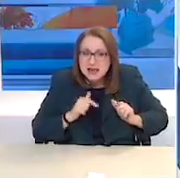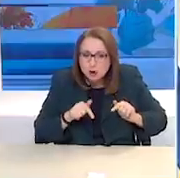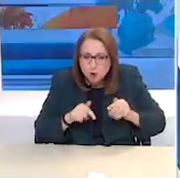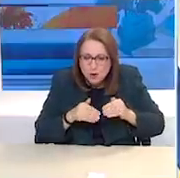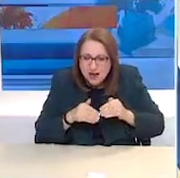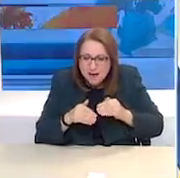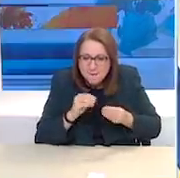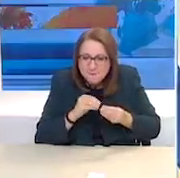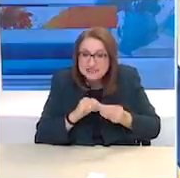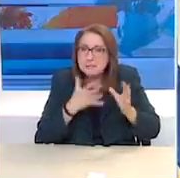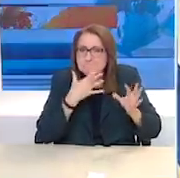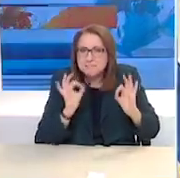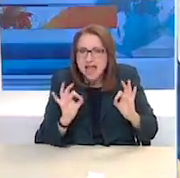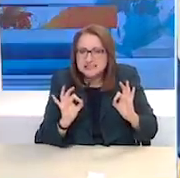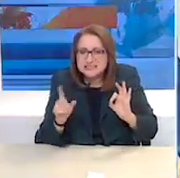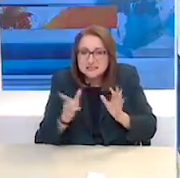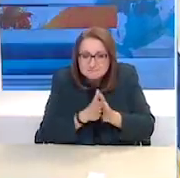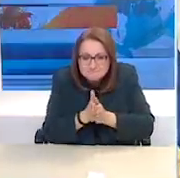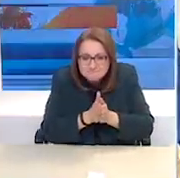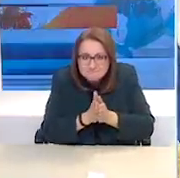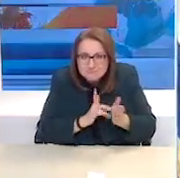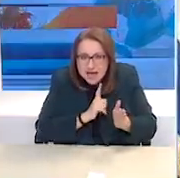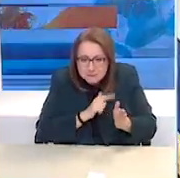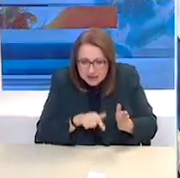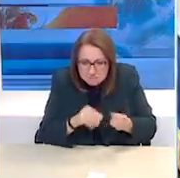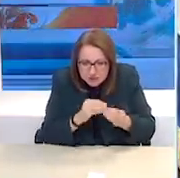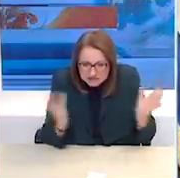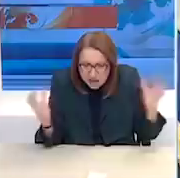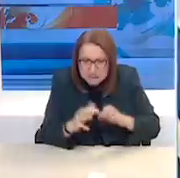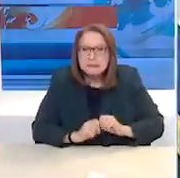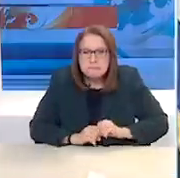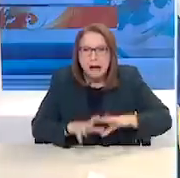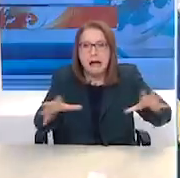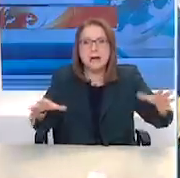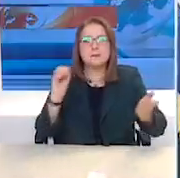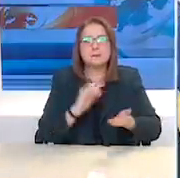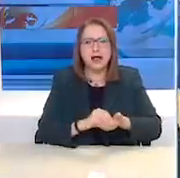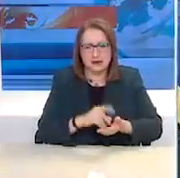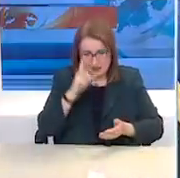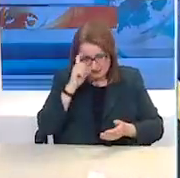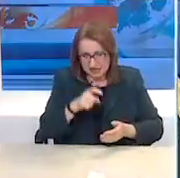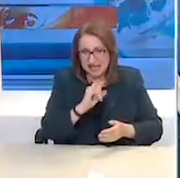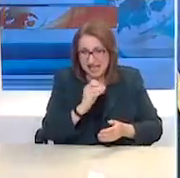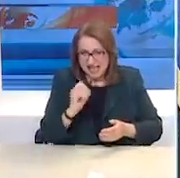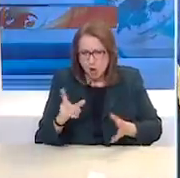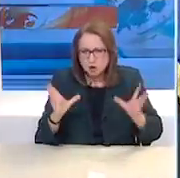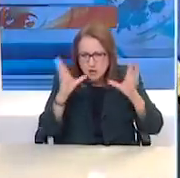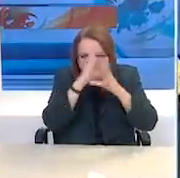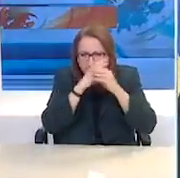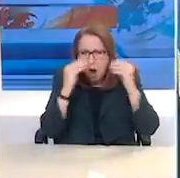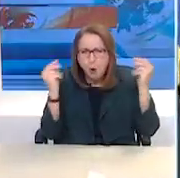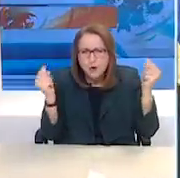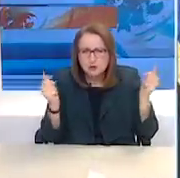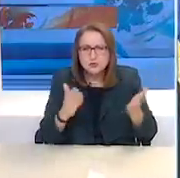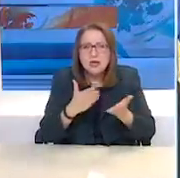περίοδο. Δεν πρέπει να του δώσουμε, δεν είναι. Ο ιός δεν κάνει διακρίσεις, το έχουμε πει. Ένα πράγμα το οποίο αόρατο είναι,